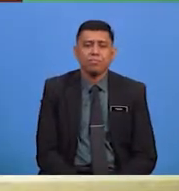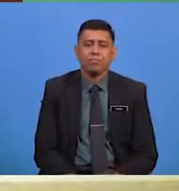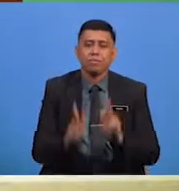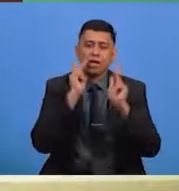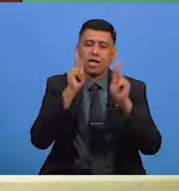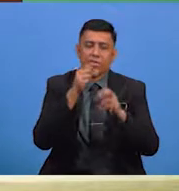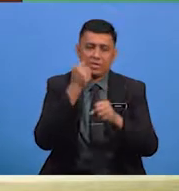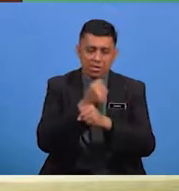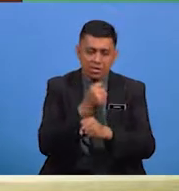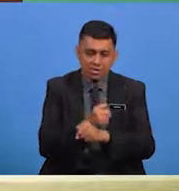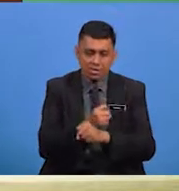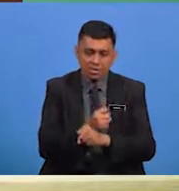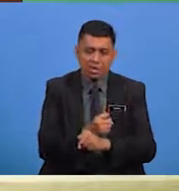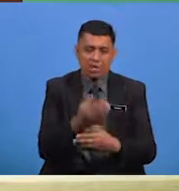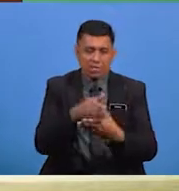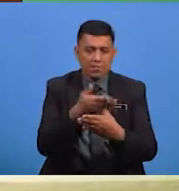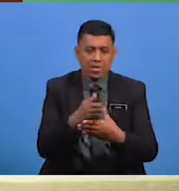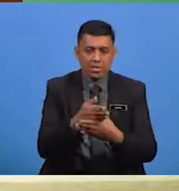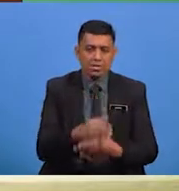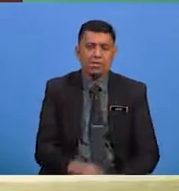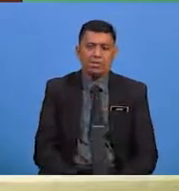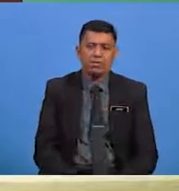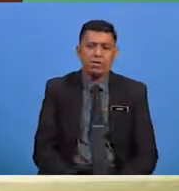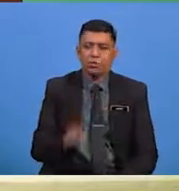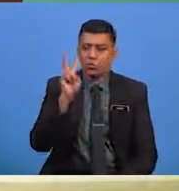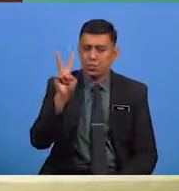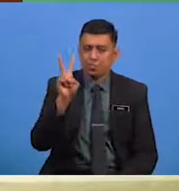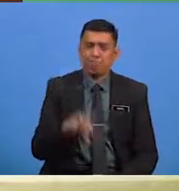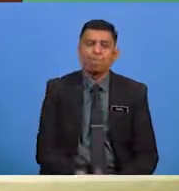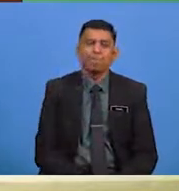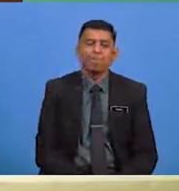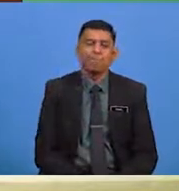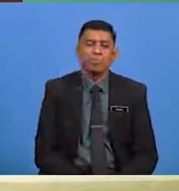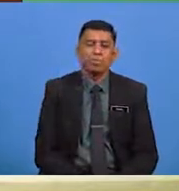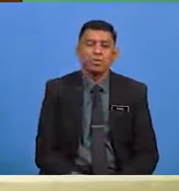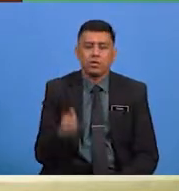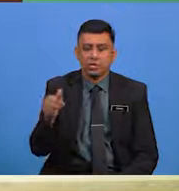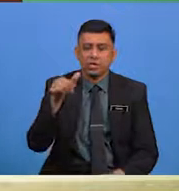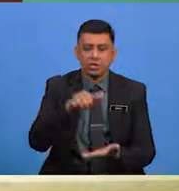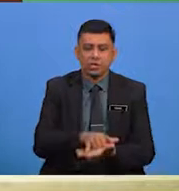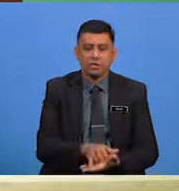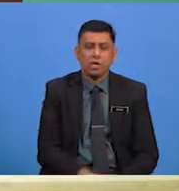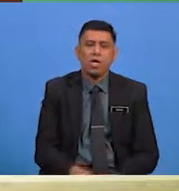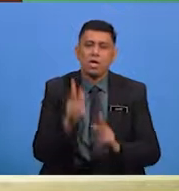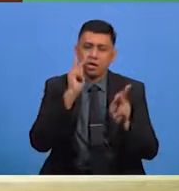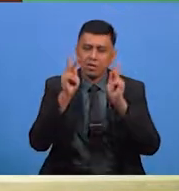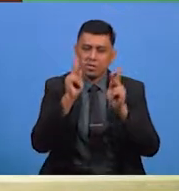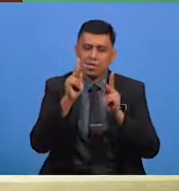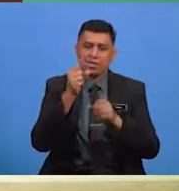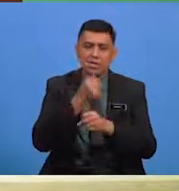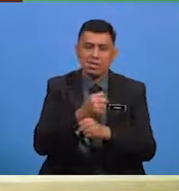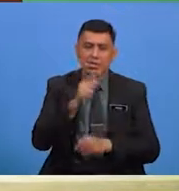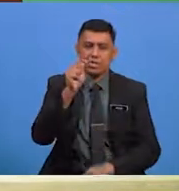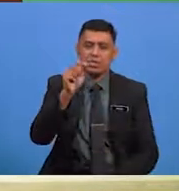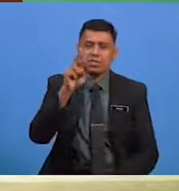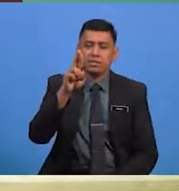Kata kerja dibahagi kepada dua, iaitu kata kerja